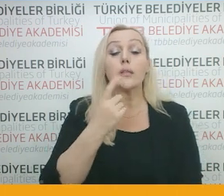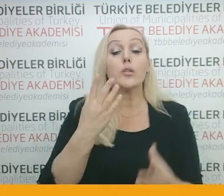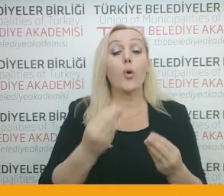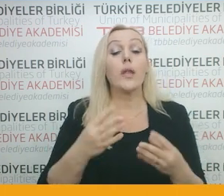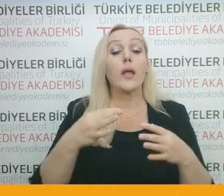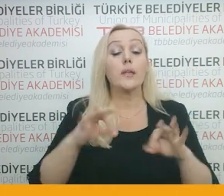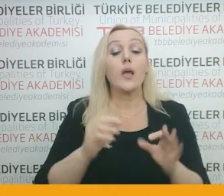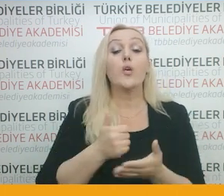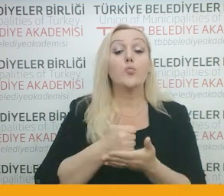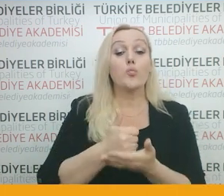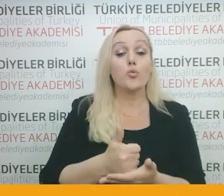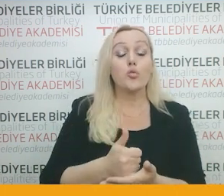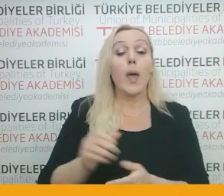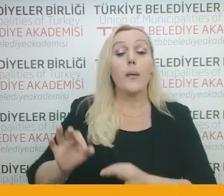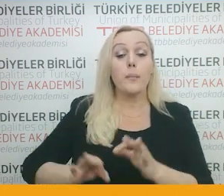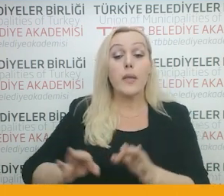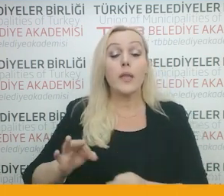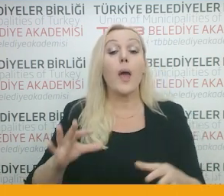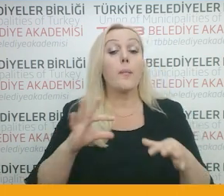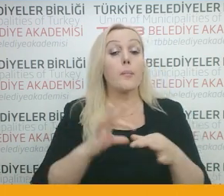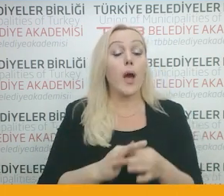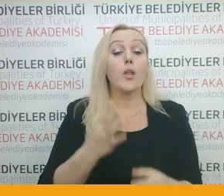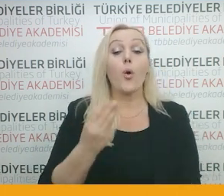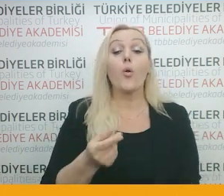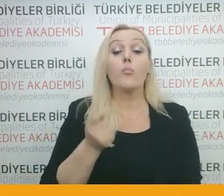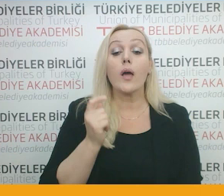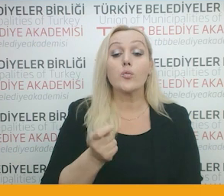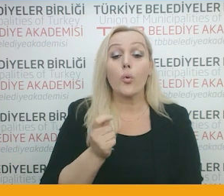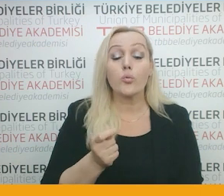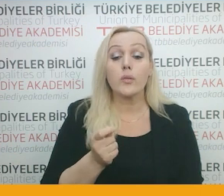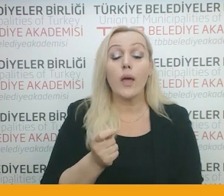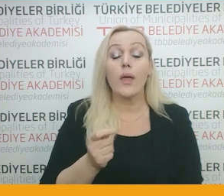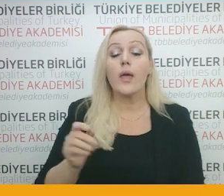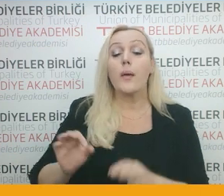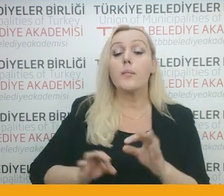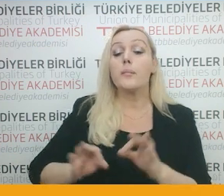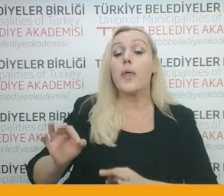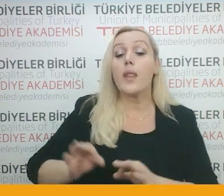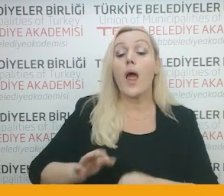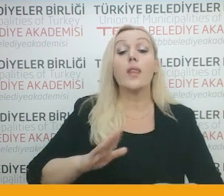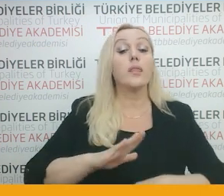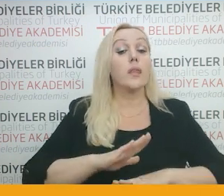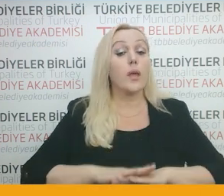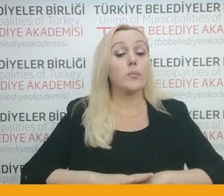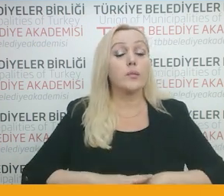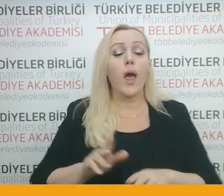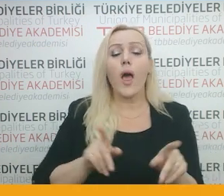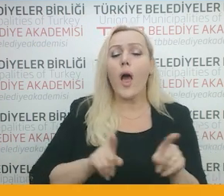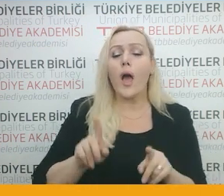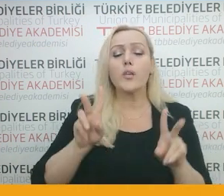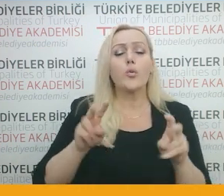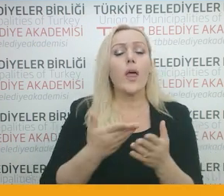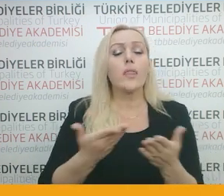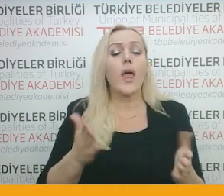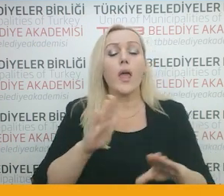bütçe stratejik plana bağımlı olmak durumunda. Şimdi stratejik planımız yapıldı. Hangi konularda yatırım